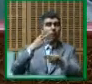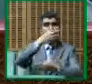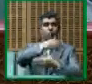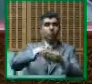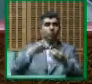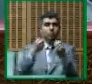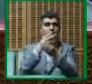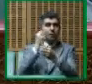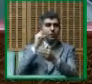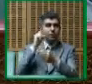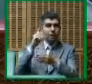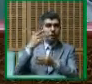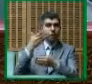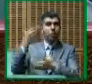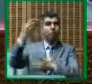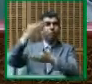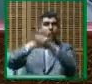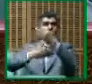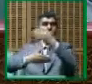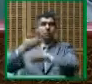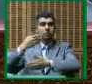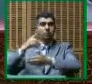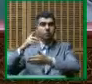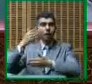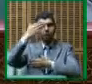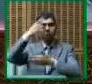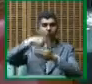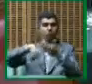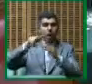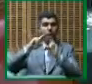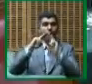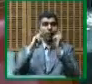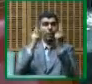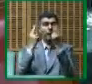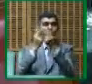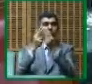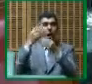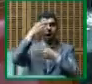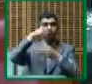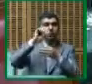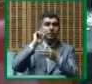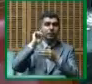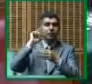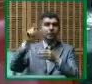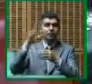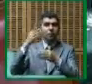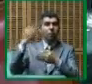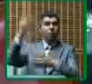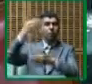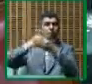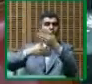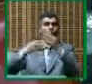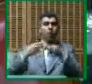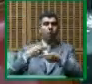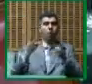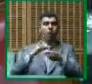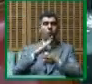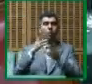في مجال التجارة الخارجية، أولا بهدف فتح أسواق جديدة وواعدة أمام